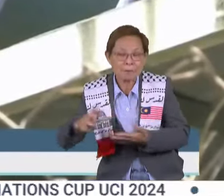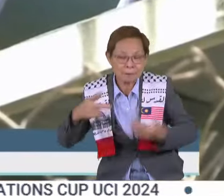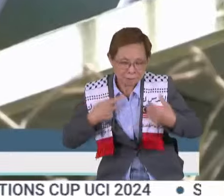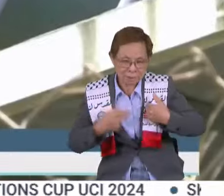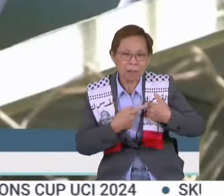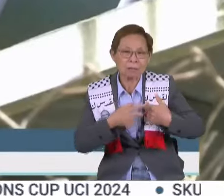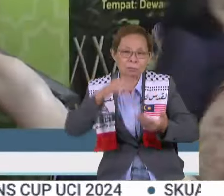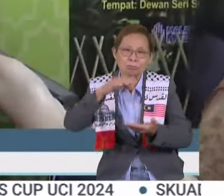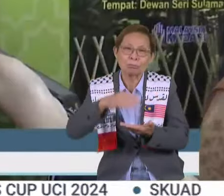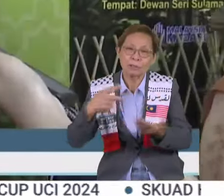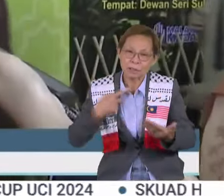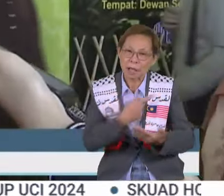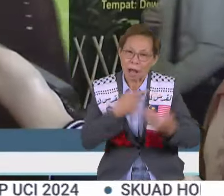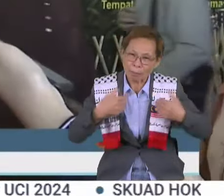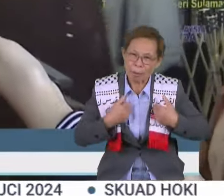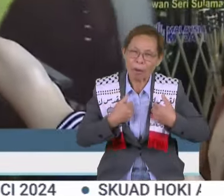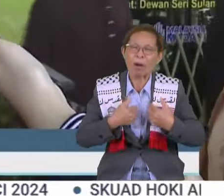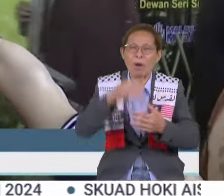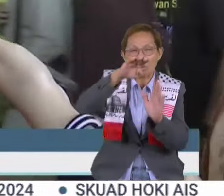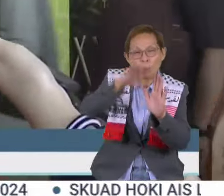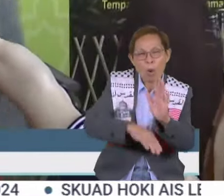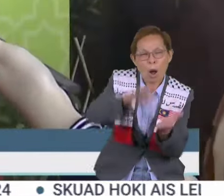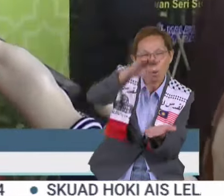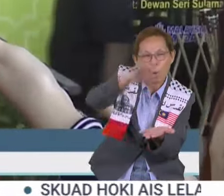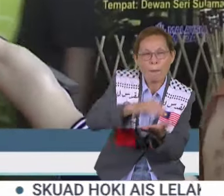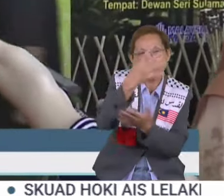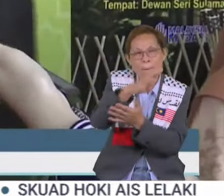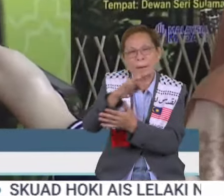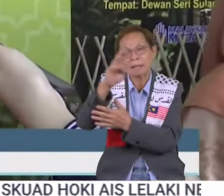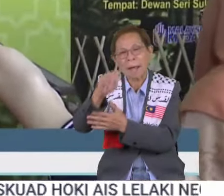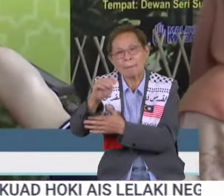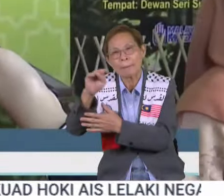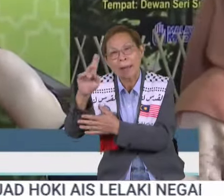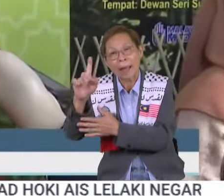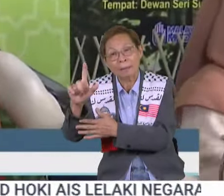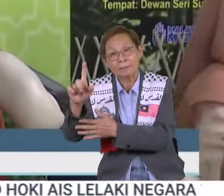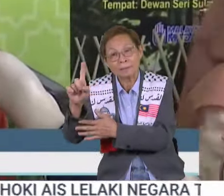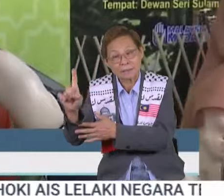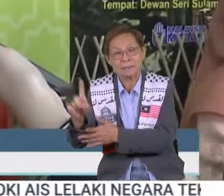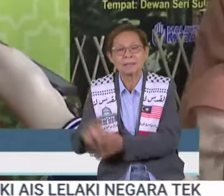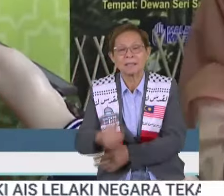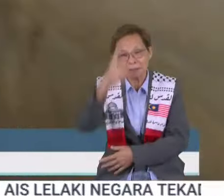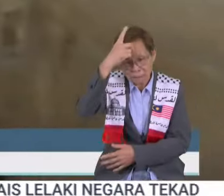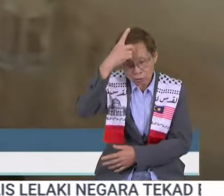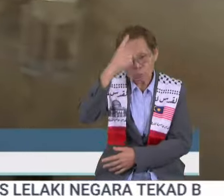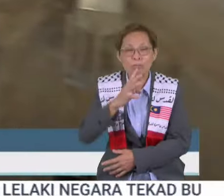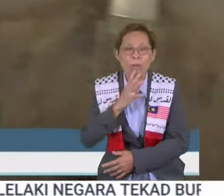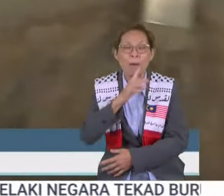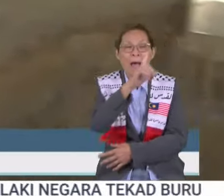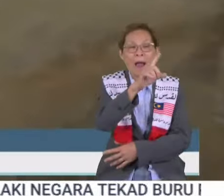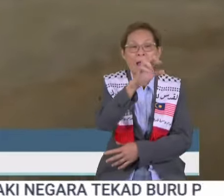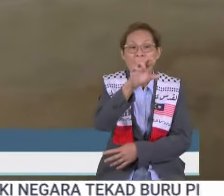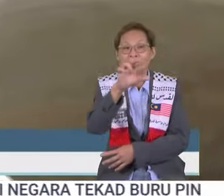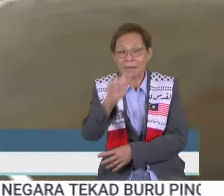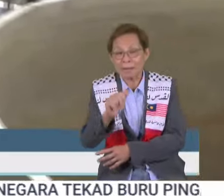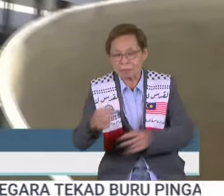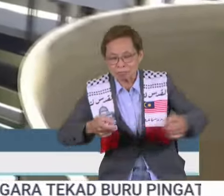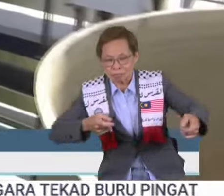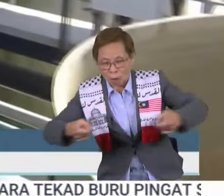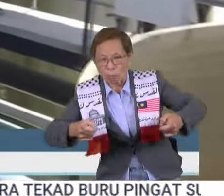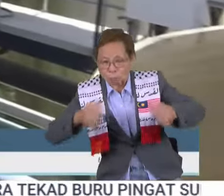kekurangan sekitar 14 MLD lah untuk daerah Papar. Dato' Syed Helmi berkata, LRA kendalian